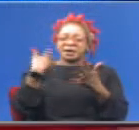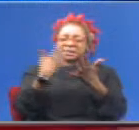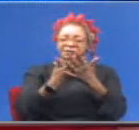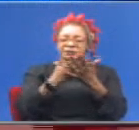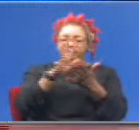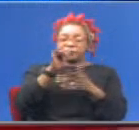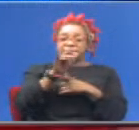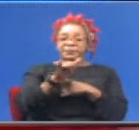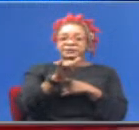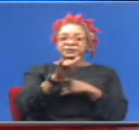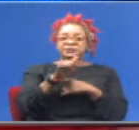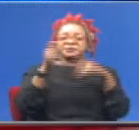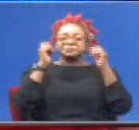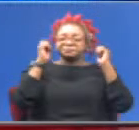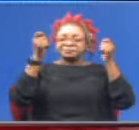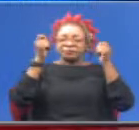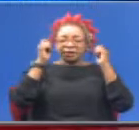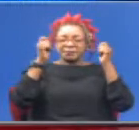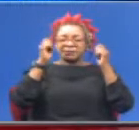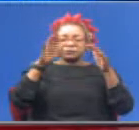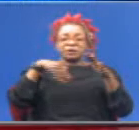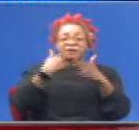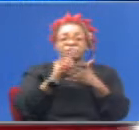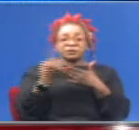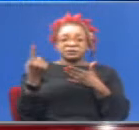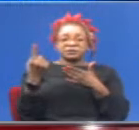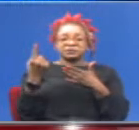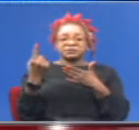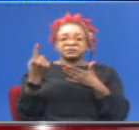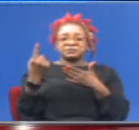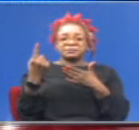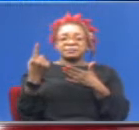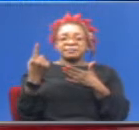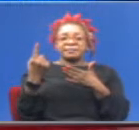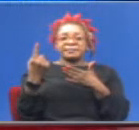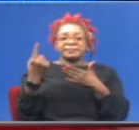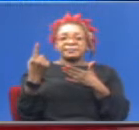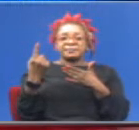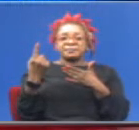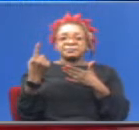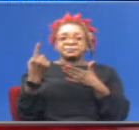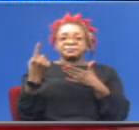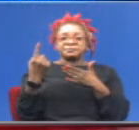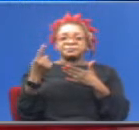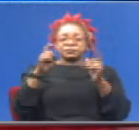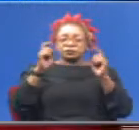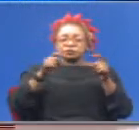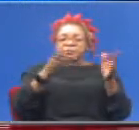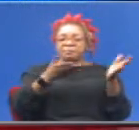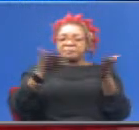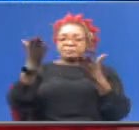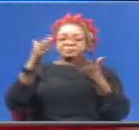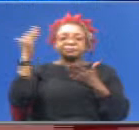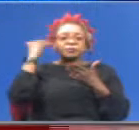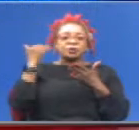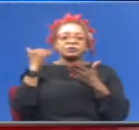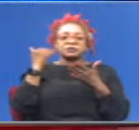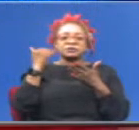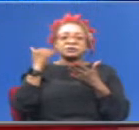haya maandamano ya wiki mbili ambazo zimepita, mtazamaji, na wanafaa kufikishwa mahakamani,